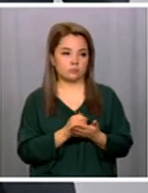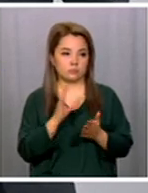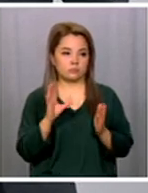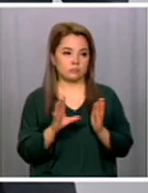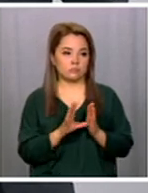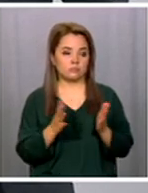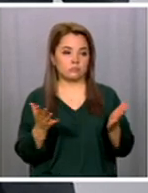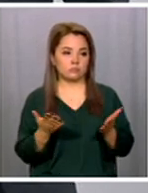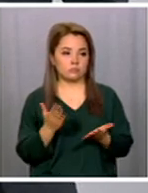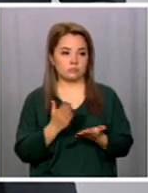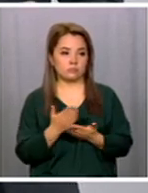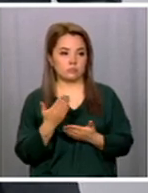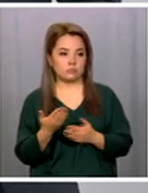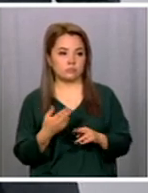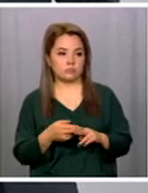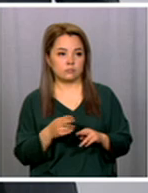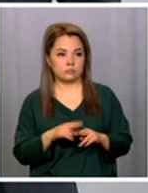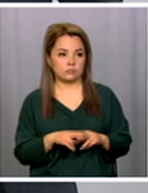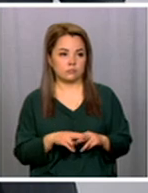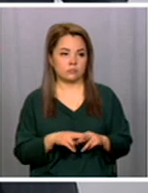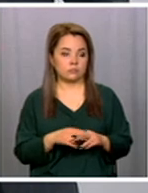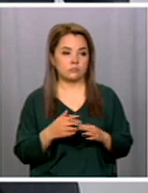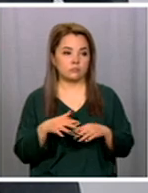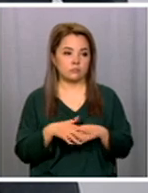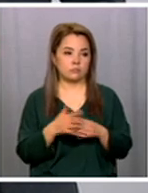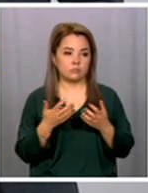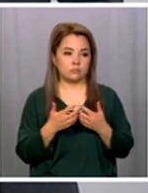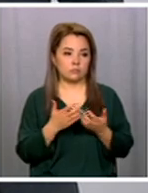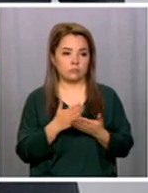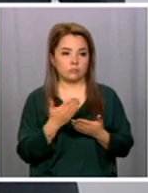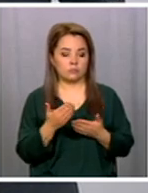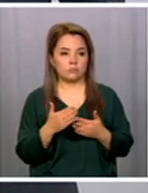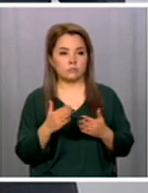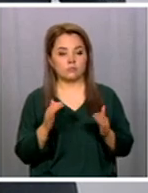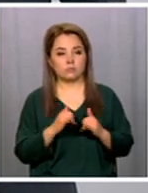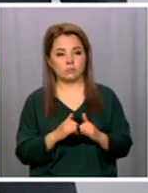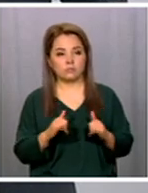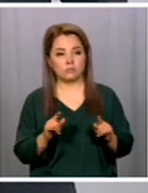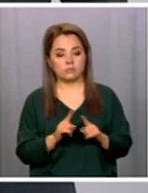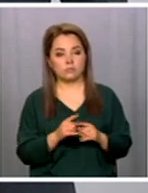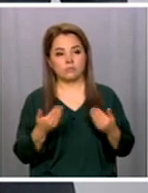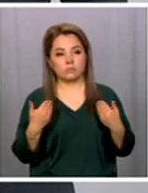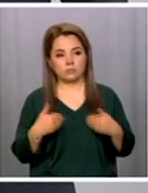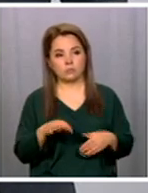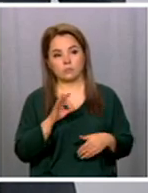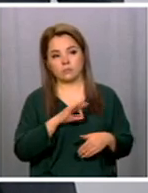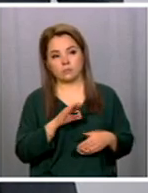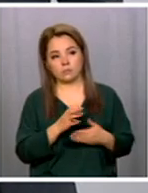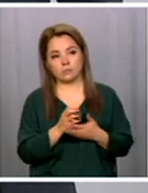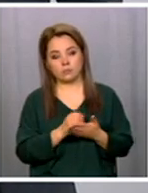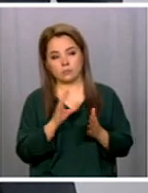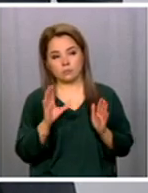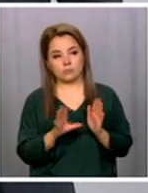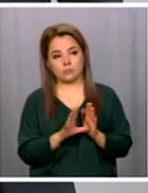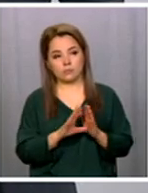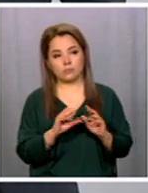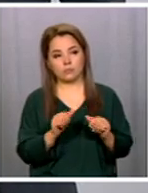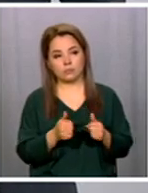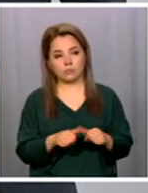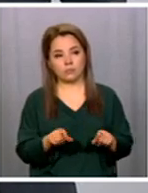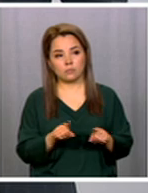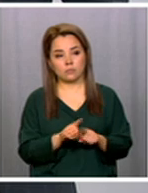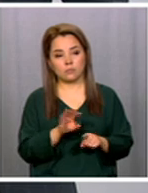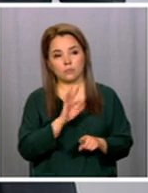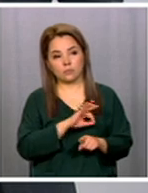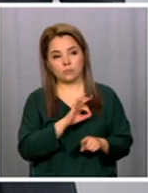қандай? Балалар, бұл есепте серпімді денелер үшін қолданылатын потенциалдық энергияның формуласын